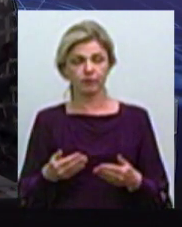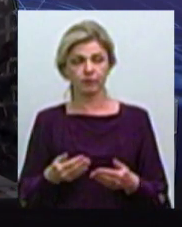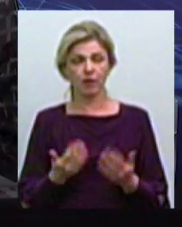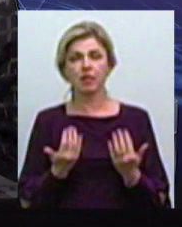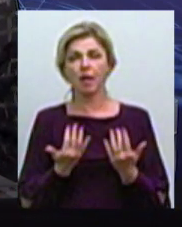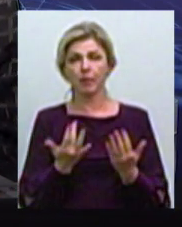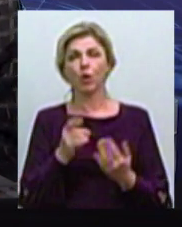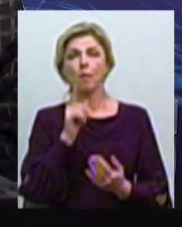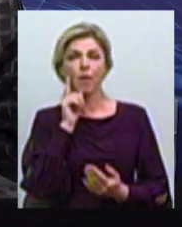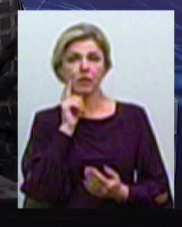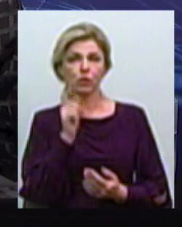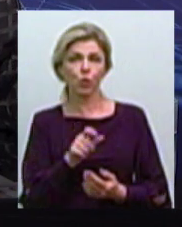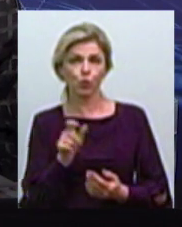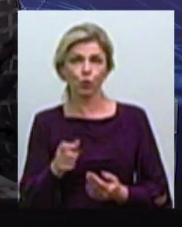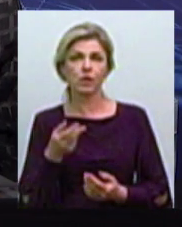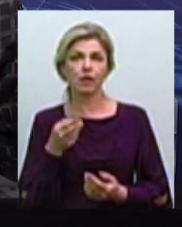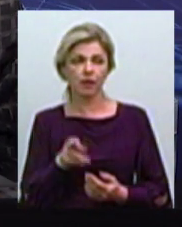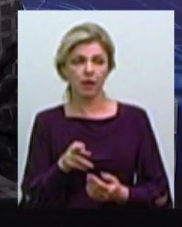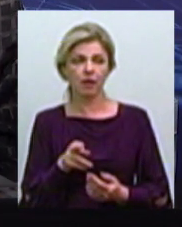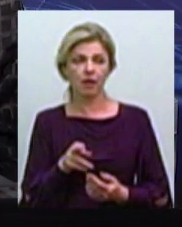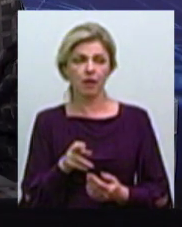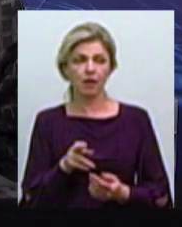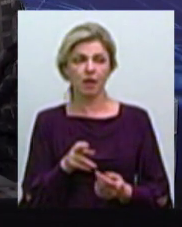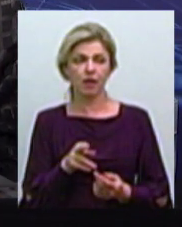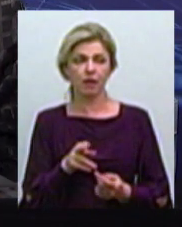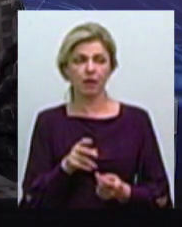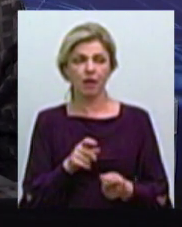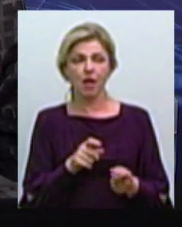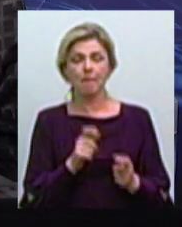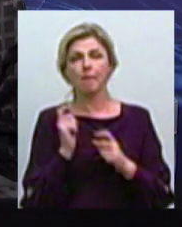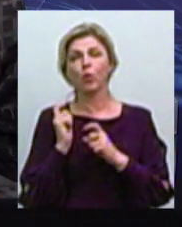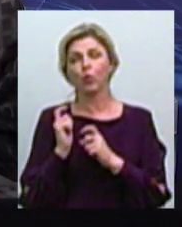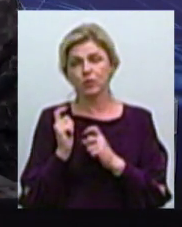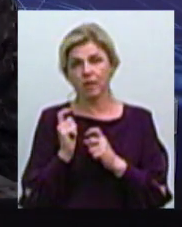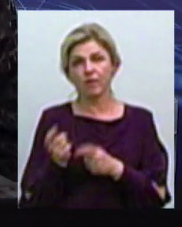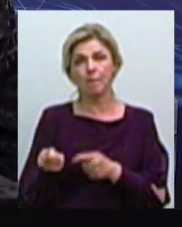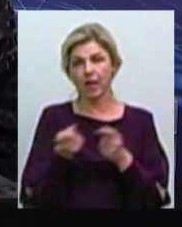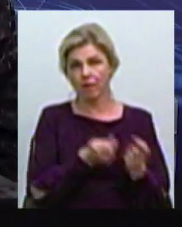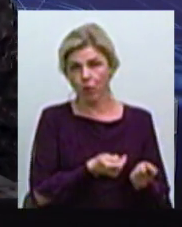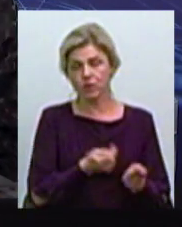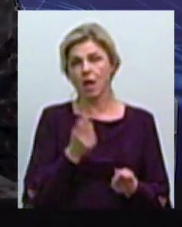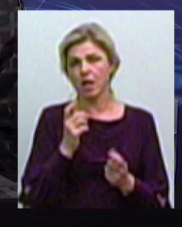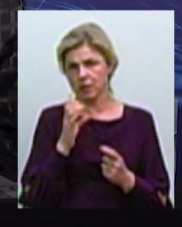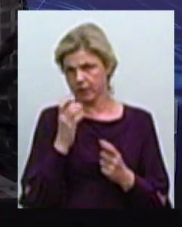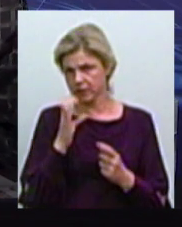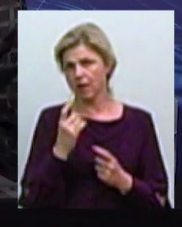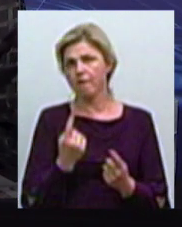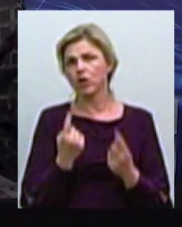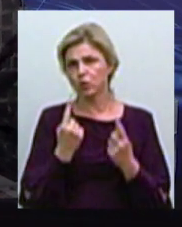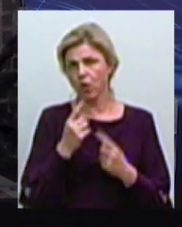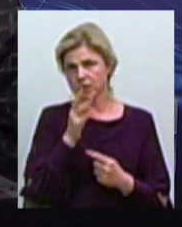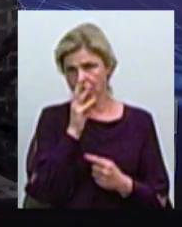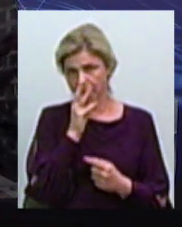набираются люди, нужны молодые люди, да, для перевозки негабаритных грузов с очень высокой зарплатой, там, до 8 тысяч гривен